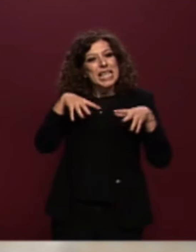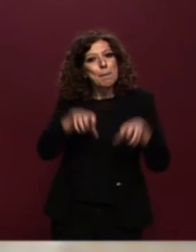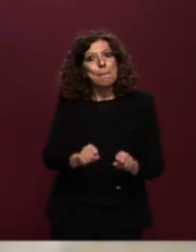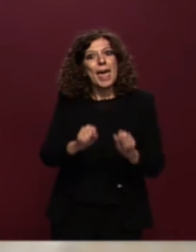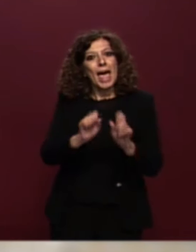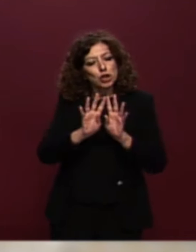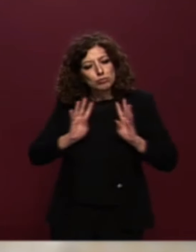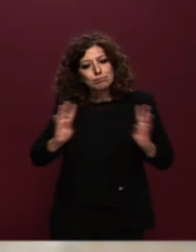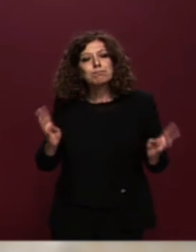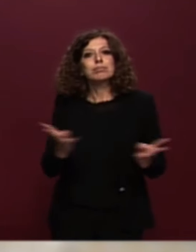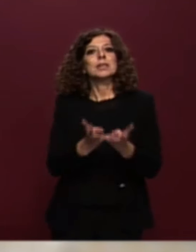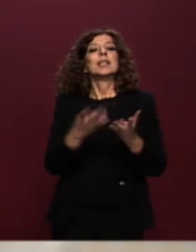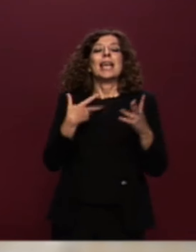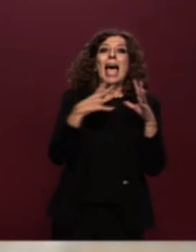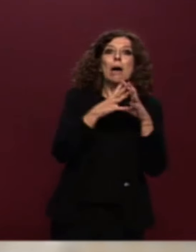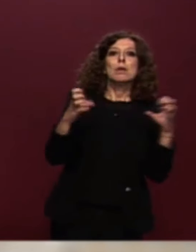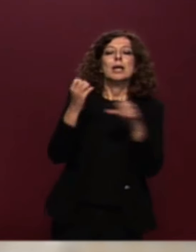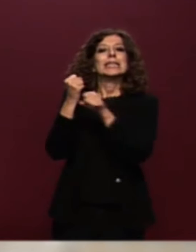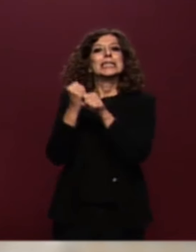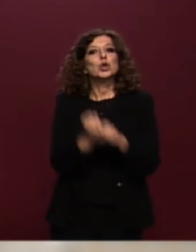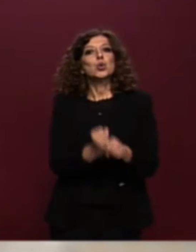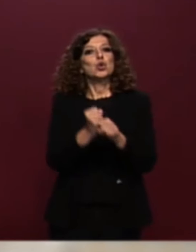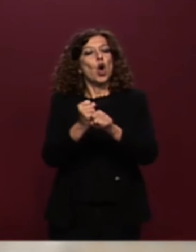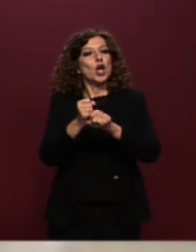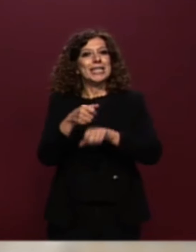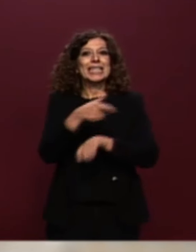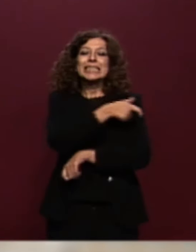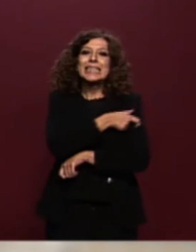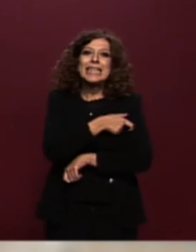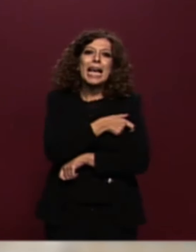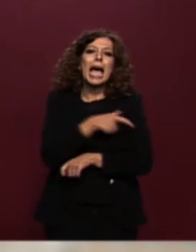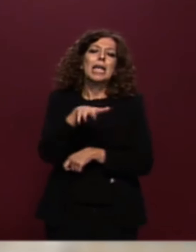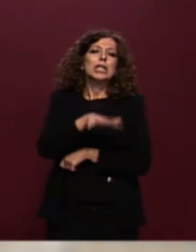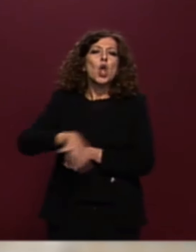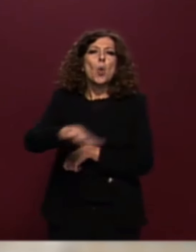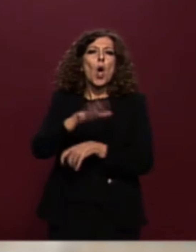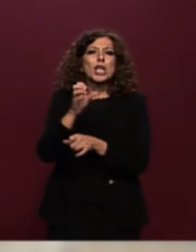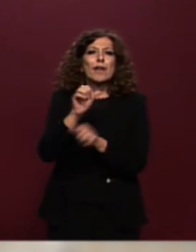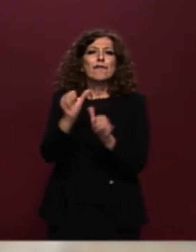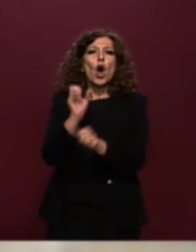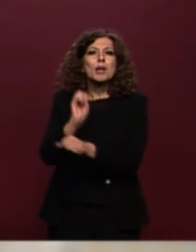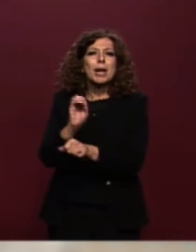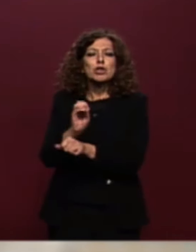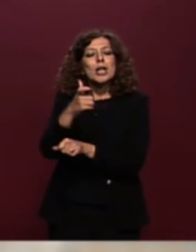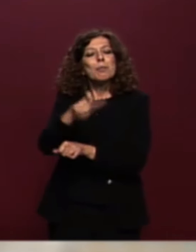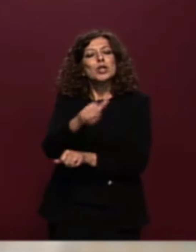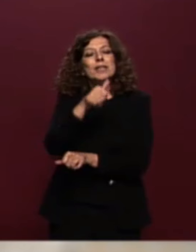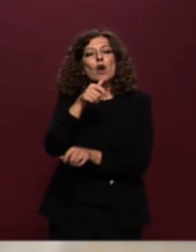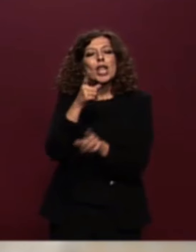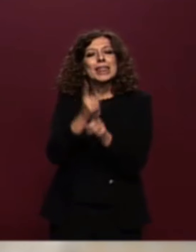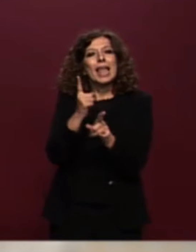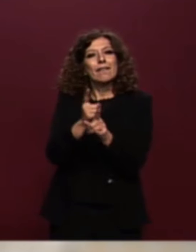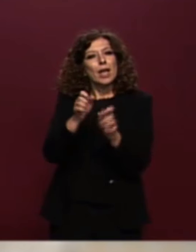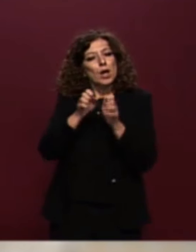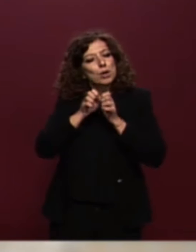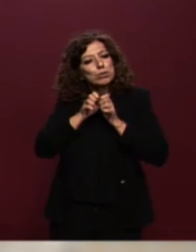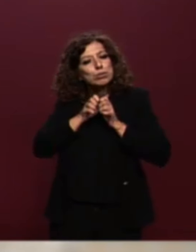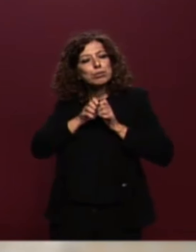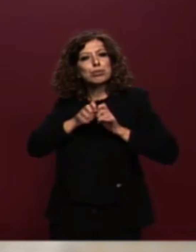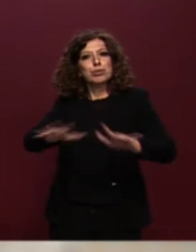aziende, sindacati, lavoratori, luoghi di formazione affinché si diffonda ovunque una vera cultura